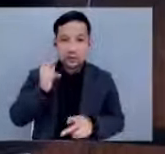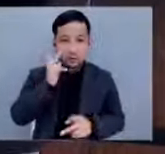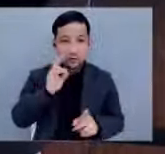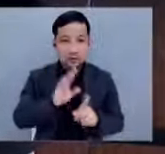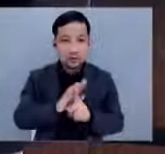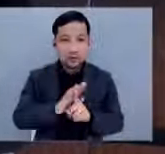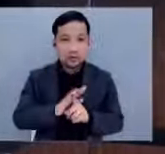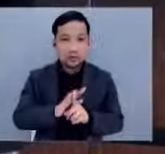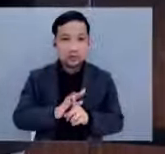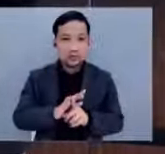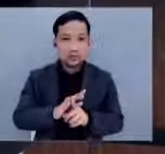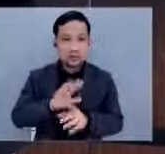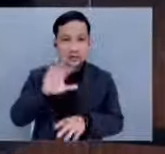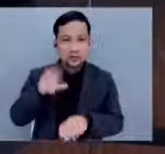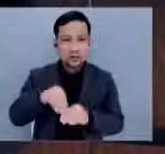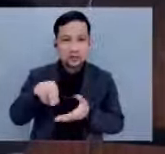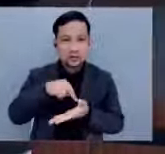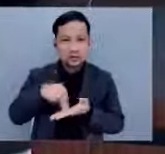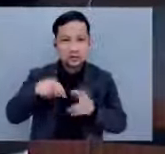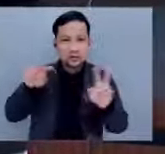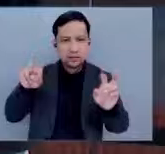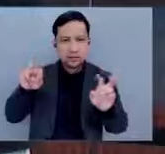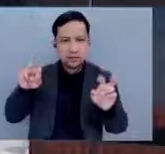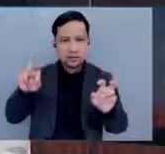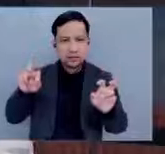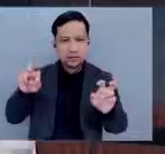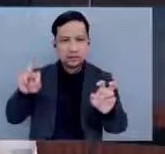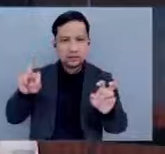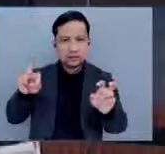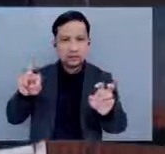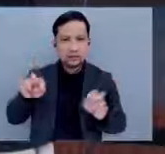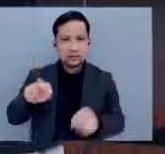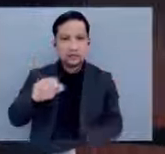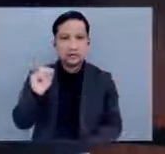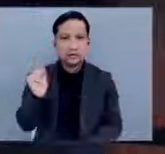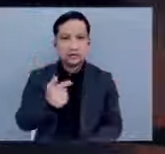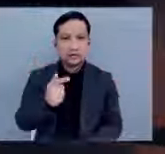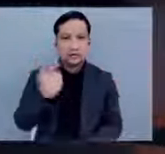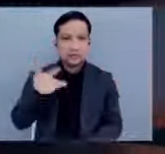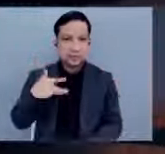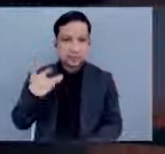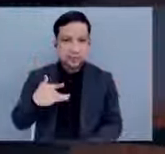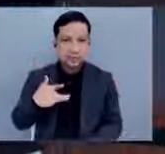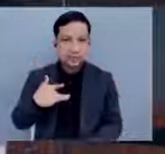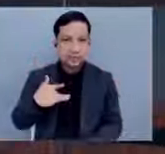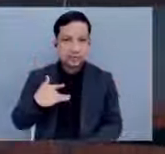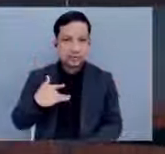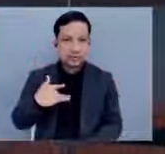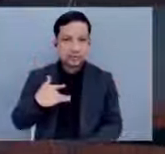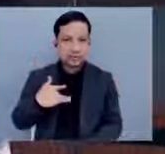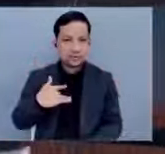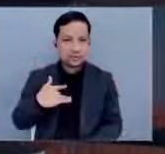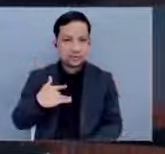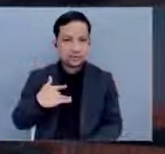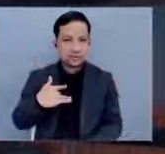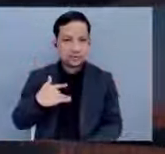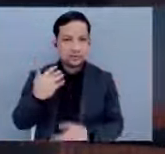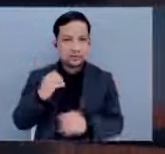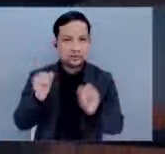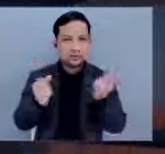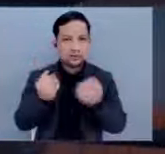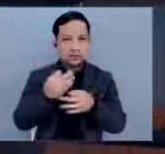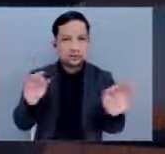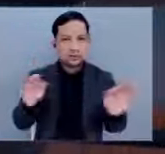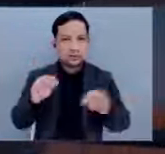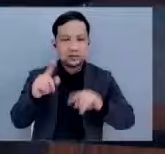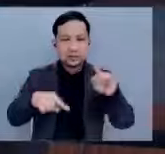uri ng sayo na kung tawagin ay all style. Oh. So parang sa freestyle dancing, pero hindi siya impromptu,